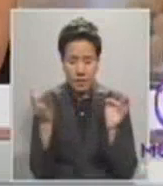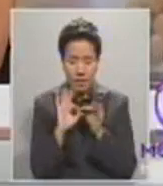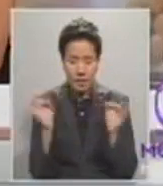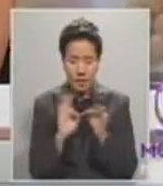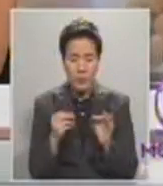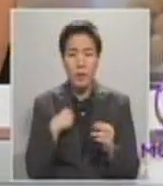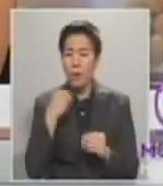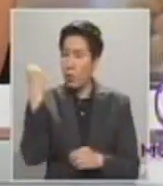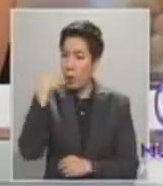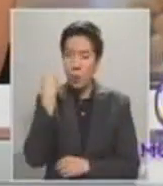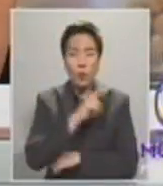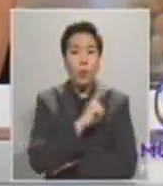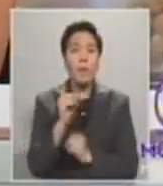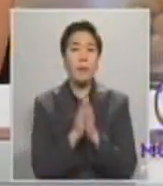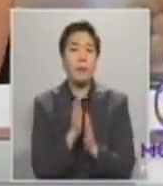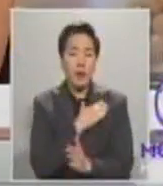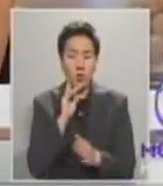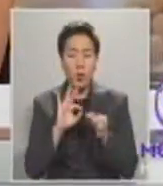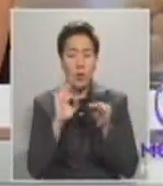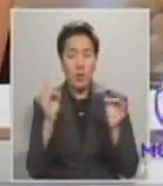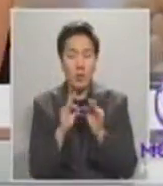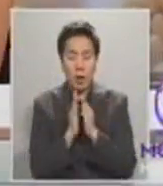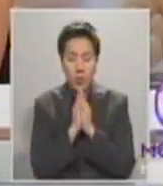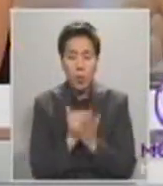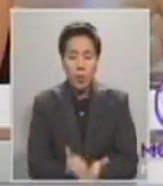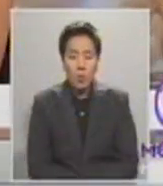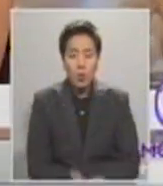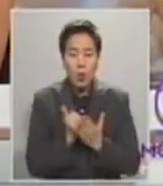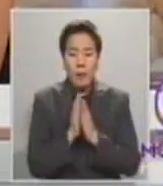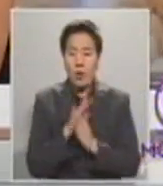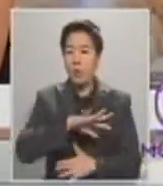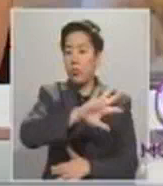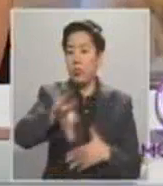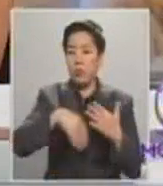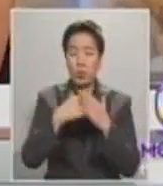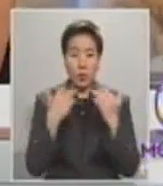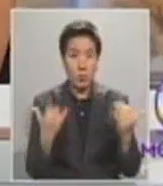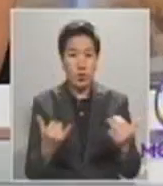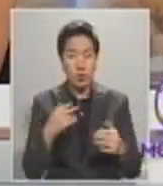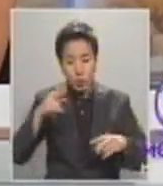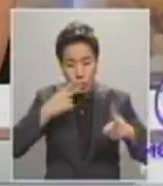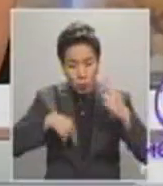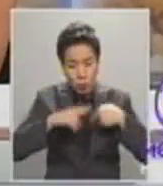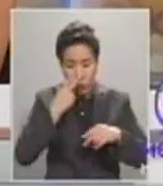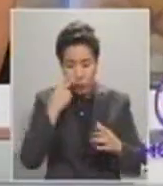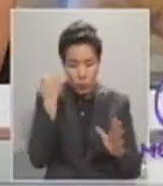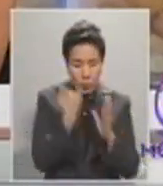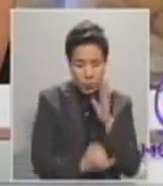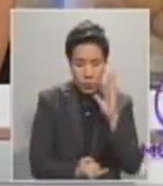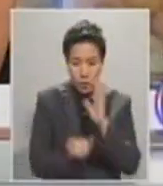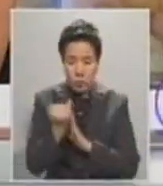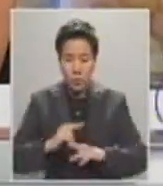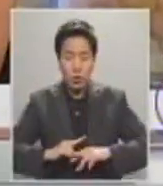วดปาติโมกทุกวันพระสวดปาติโมกเพื่ออะไรเพื่อให้พระในวัดเนี่ยได้มีการตรวจสอบความผิดพลาด